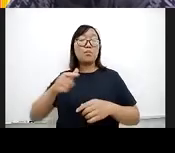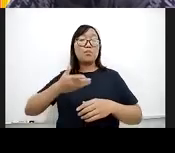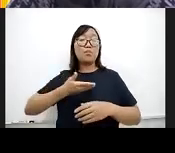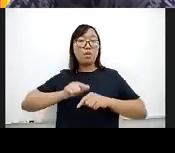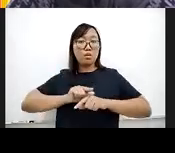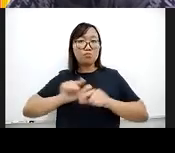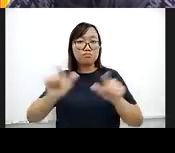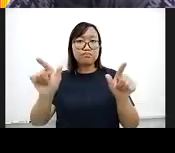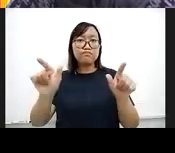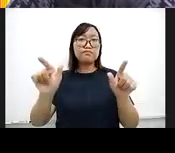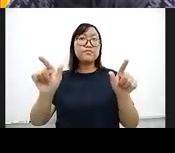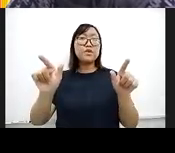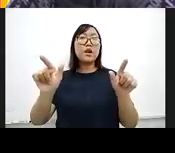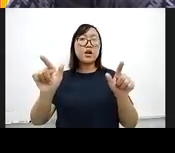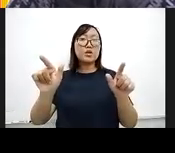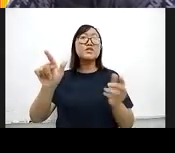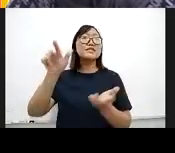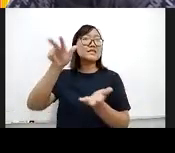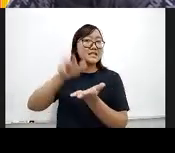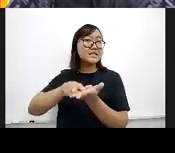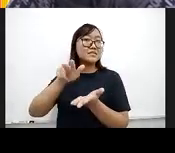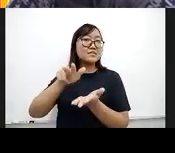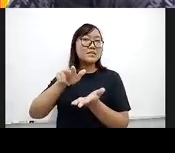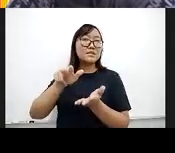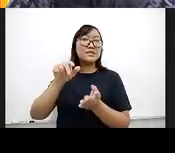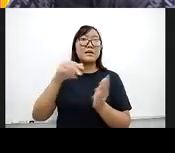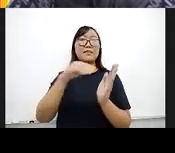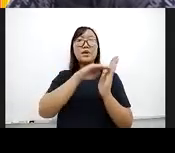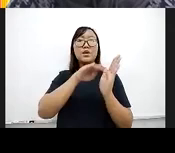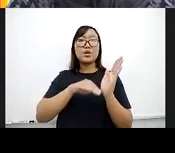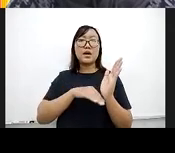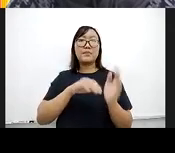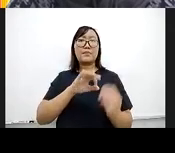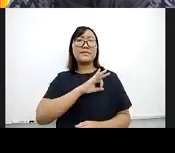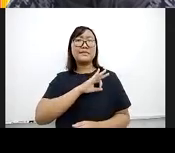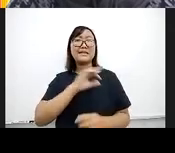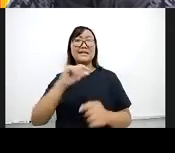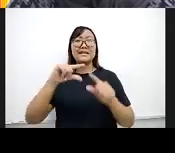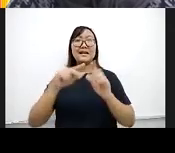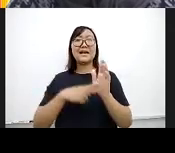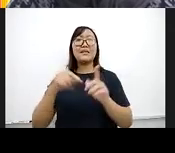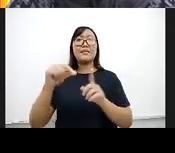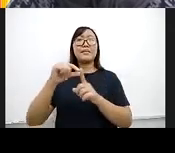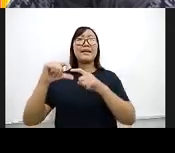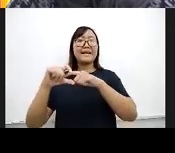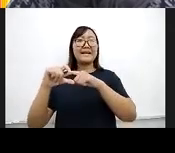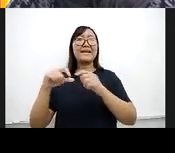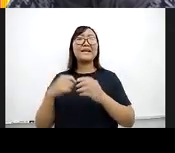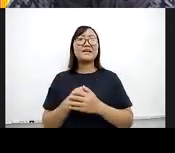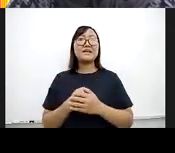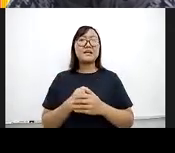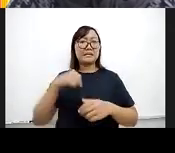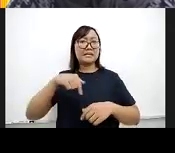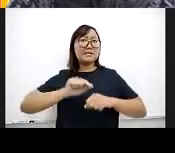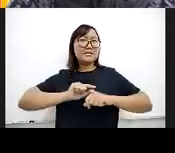secara resmi Perpres saran per-11 nya peluncuran resmi ini seperti apa